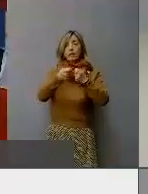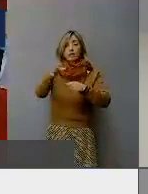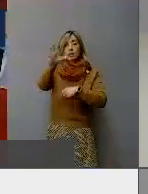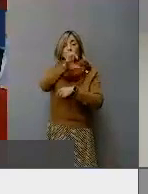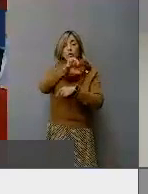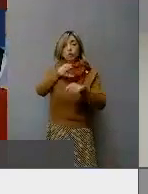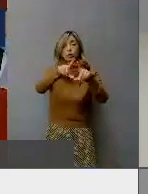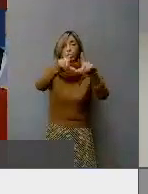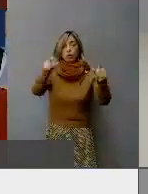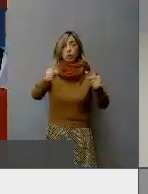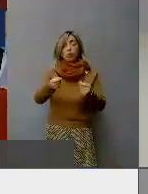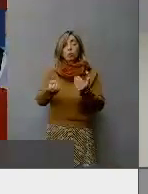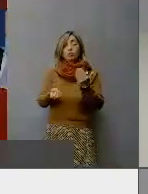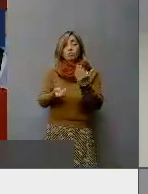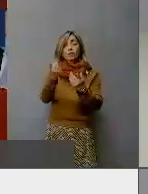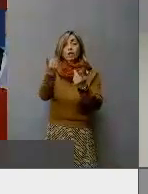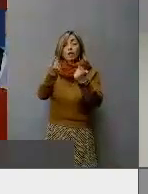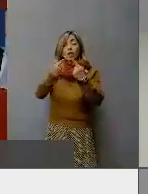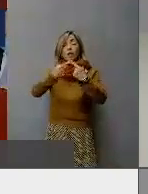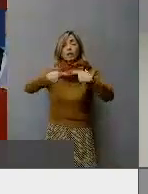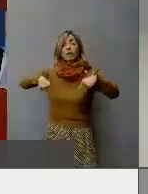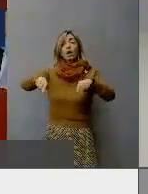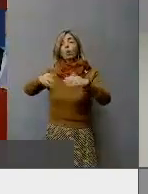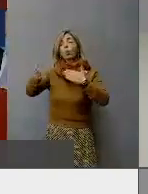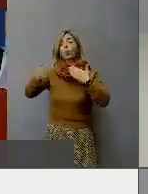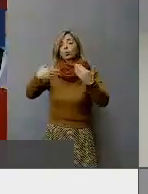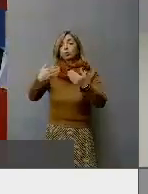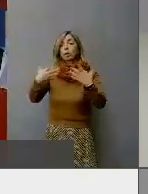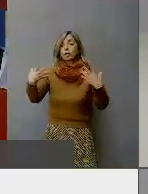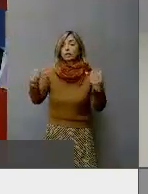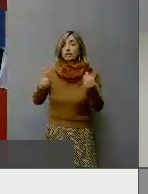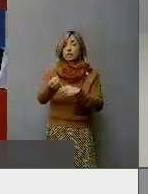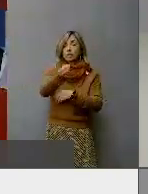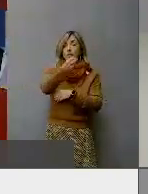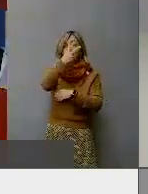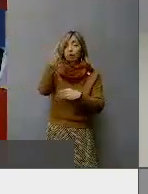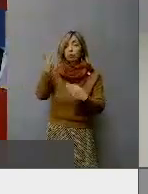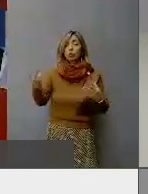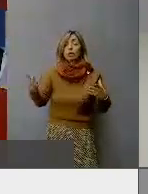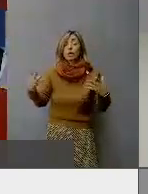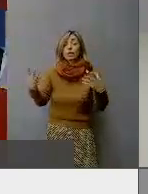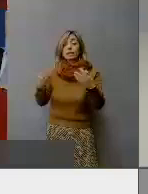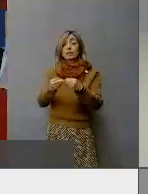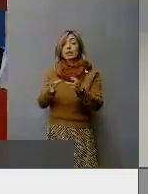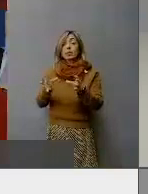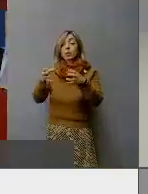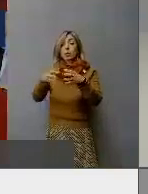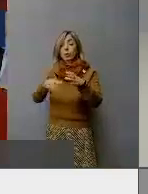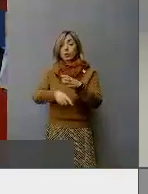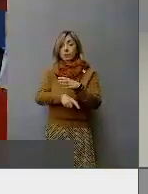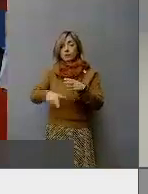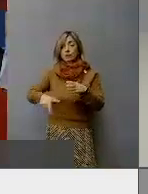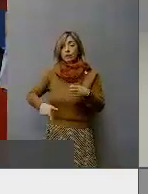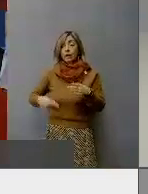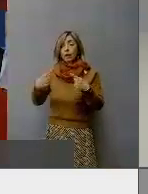urgente con prefettura ha organizzazione sindacale sul tema dell'emergenza casa insieme all'associazione appunto